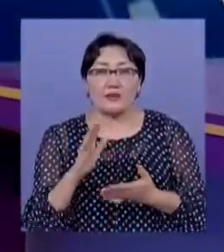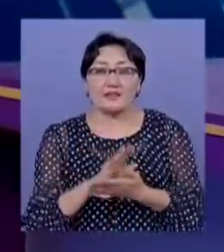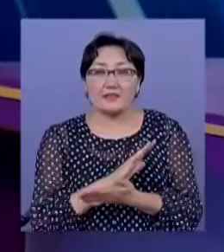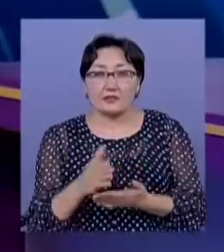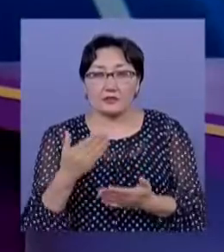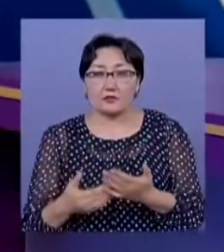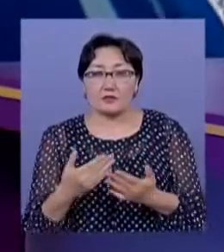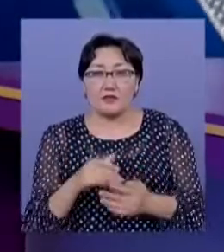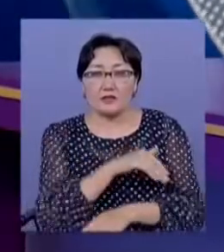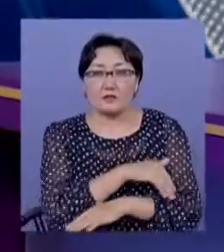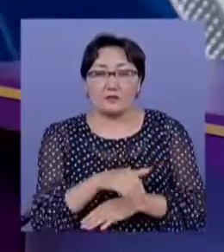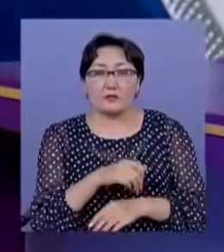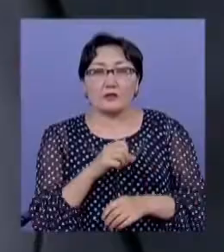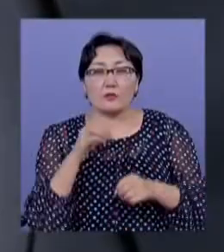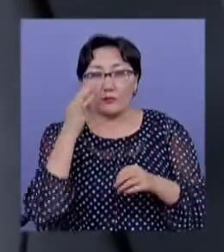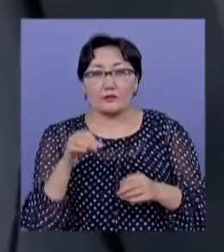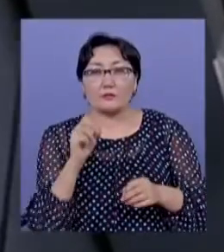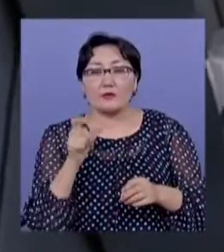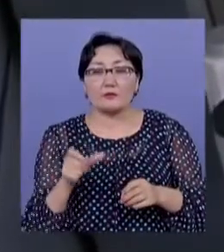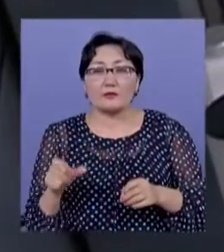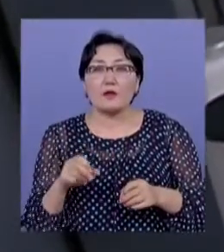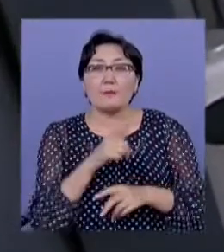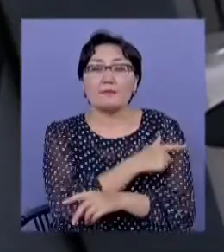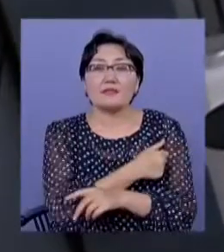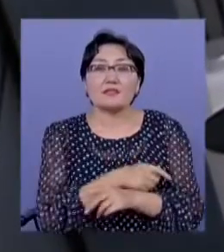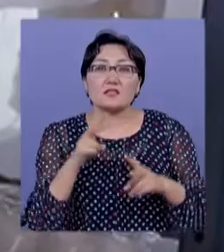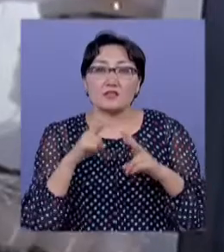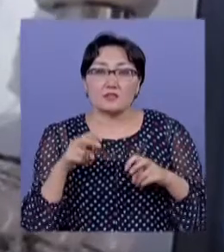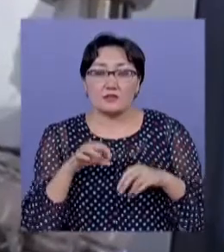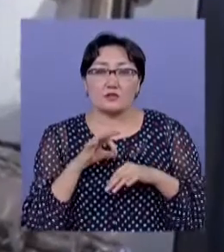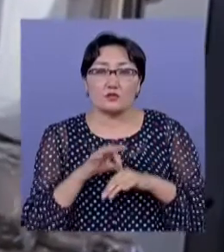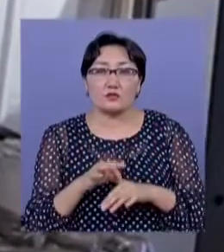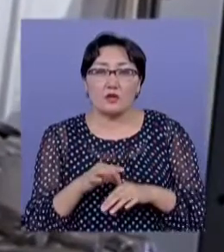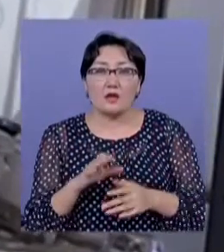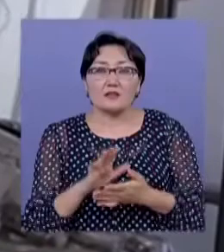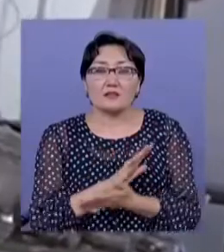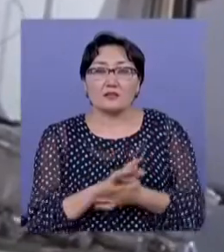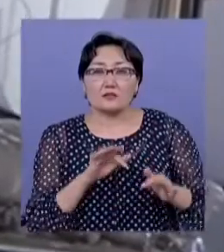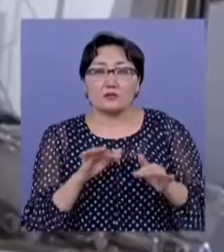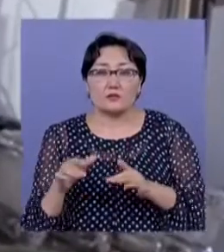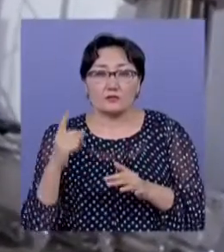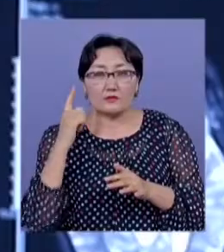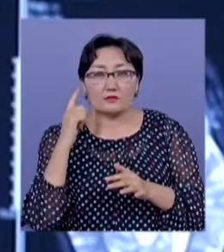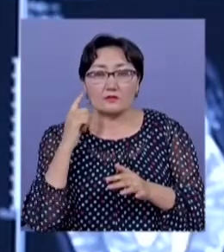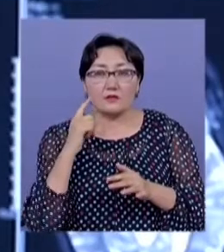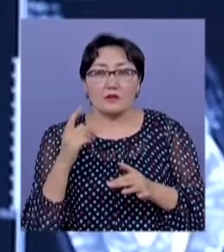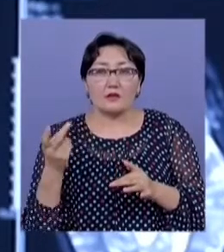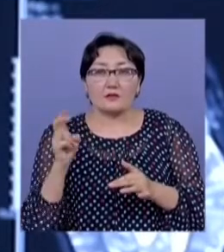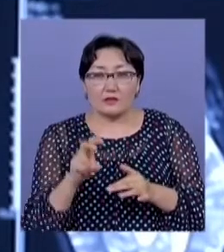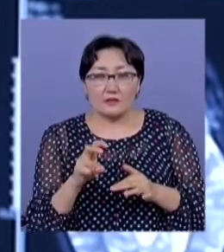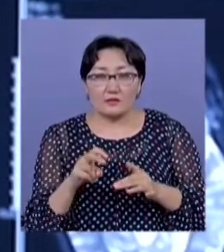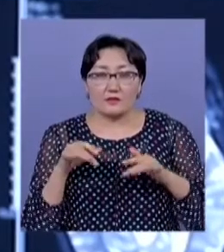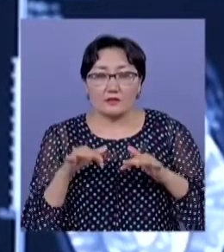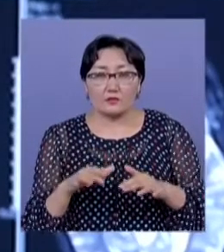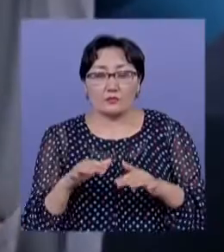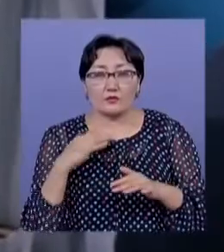беруде. Шетелден келген білікті мамандар оларға медициналық тексерісте жүргізді. Ақысыз акцияны естіп қараламыз дегендердің